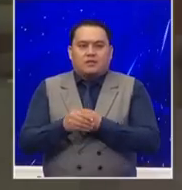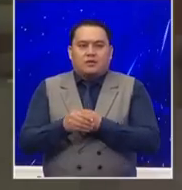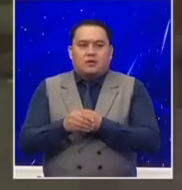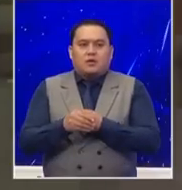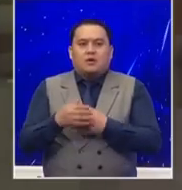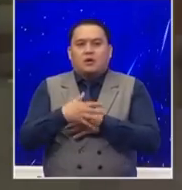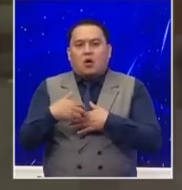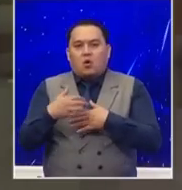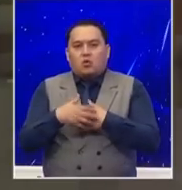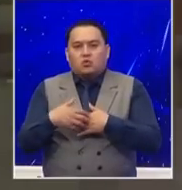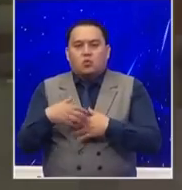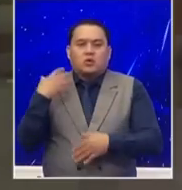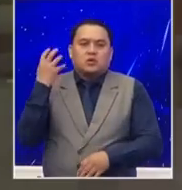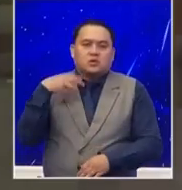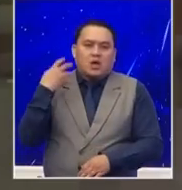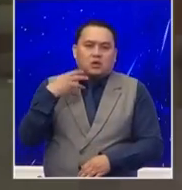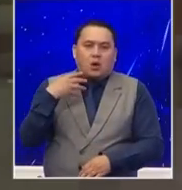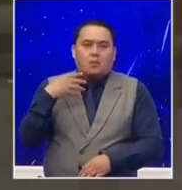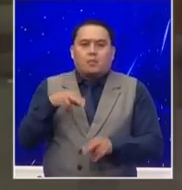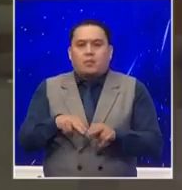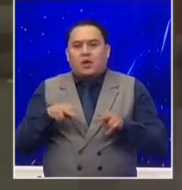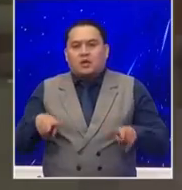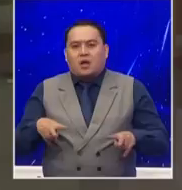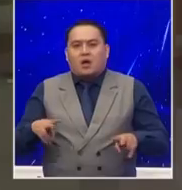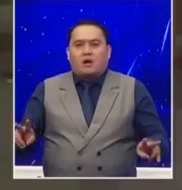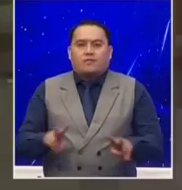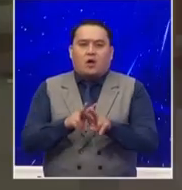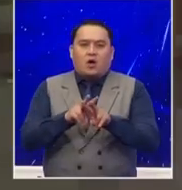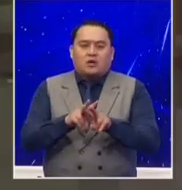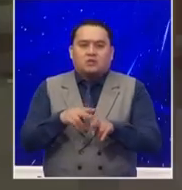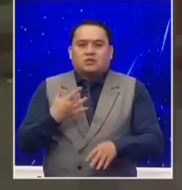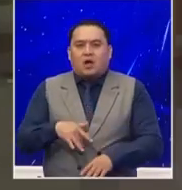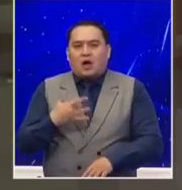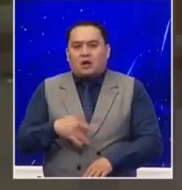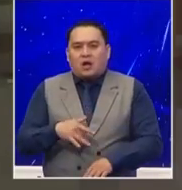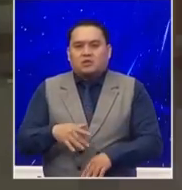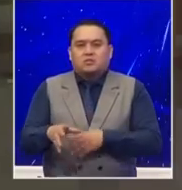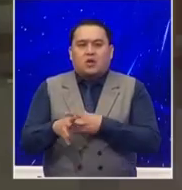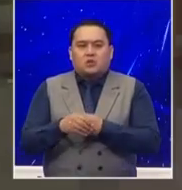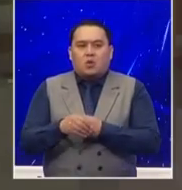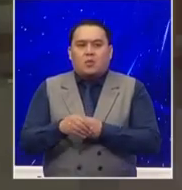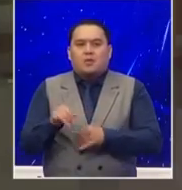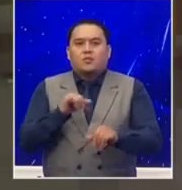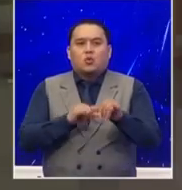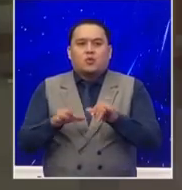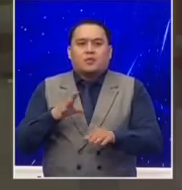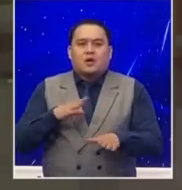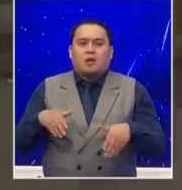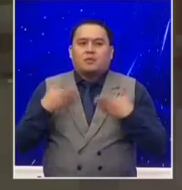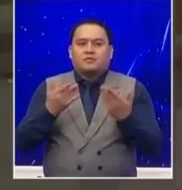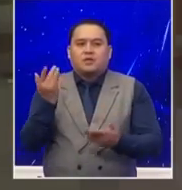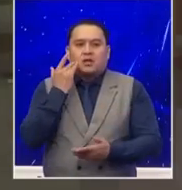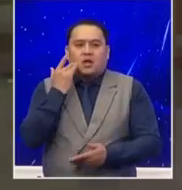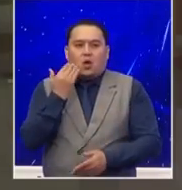Уровое, и в Кызылорду, и Петропавл, Урал, Астану, Тараз. Куда бы мы ни ездили,